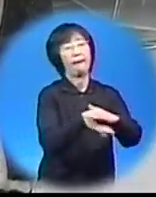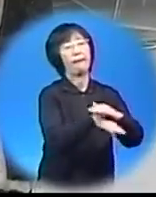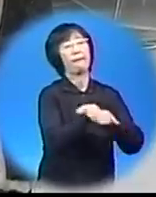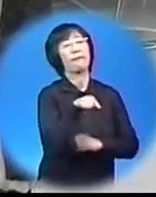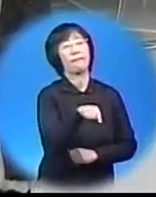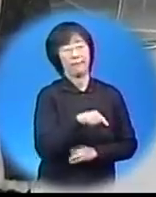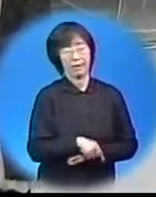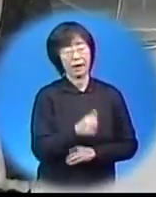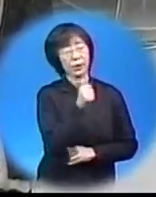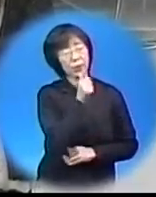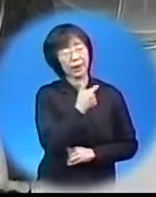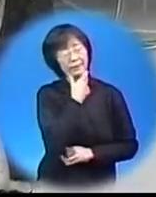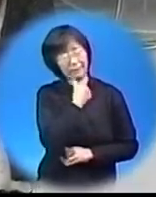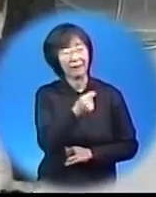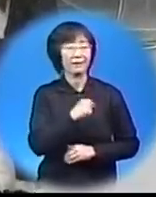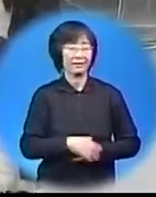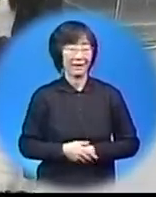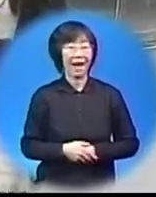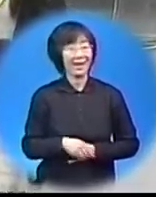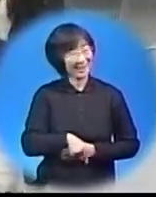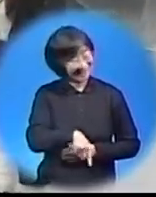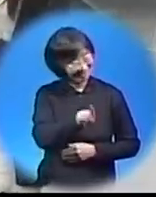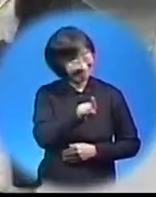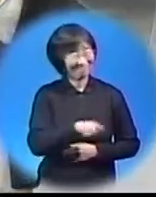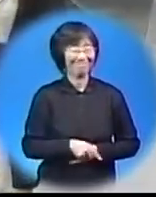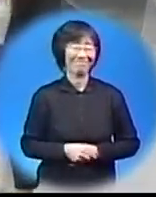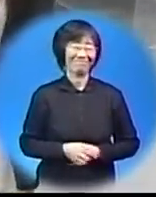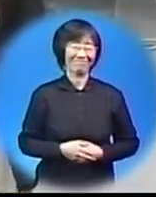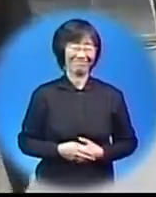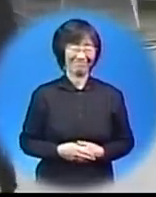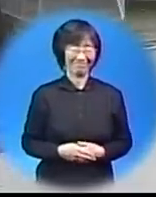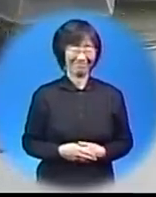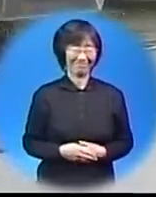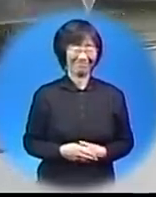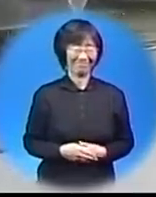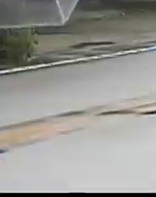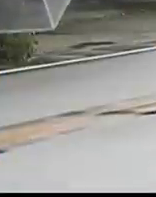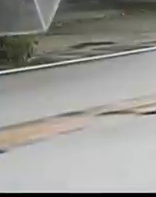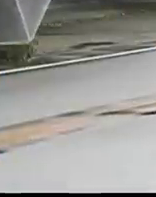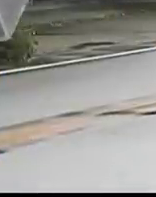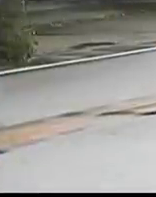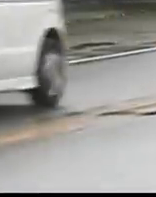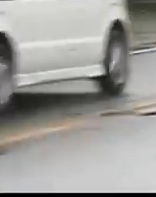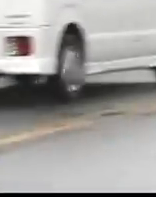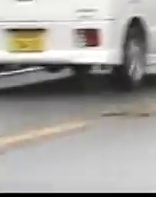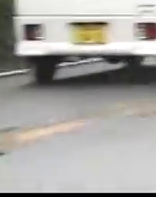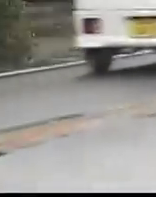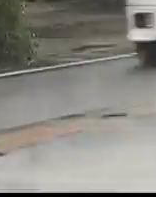紹介したいなと思いますので、 うん、はいはい、じゃあお願いします。 はい、じゃあ行きましょう。はい、